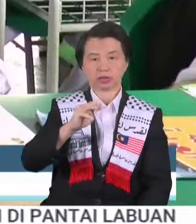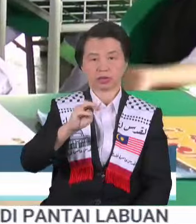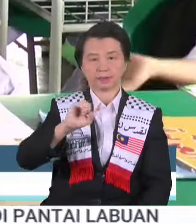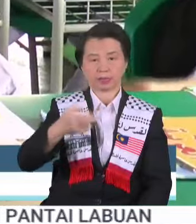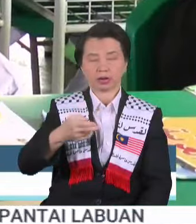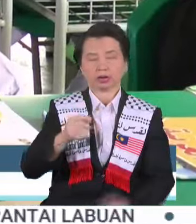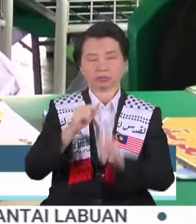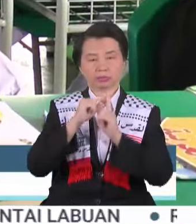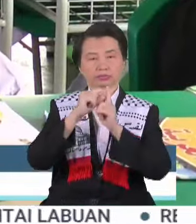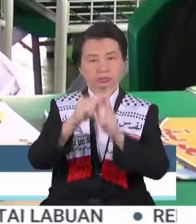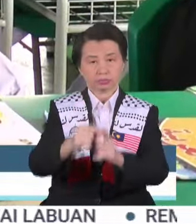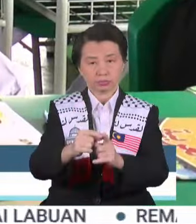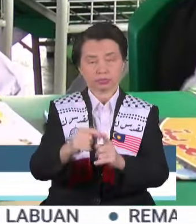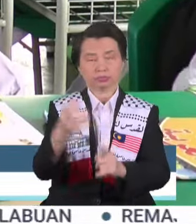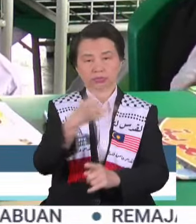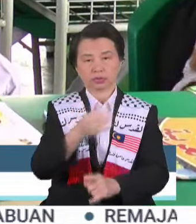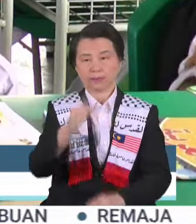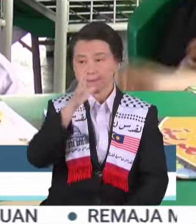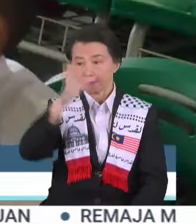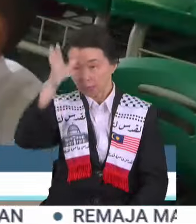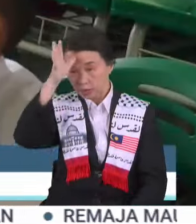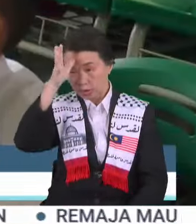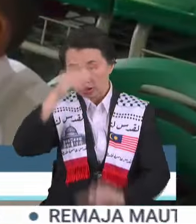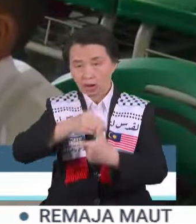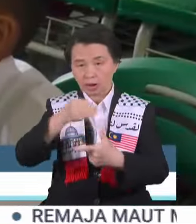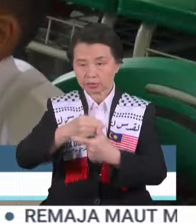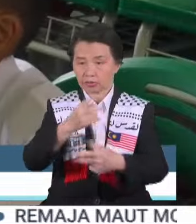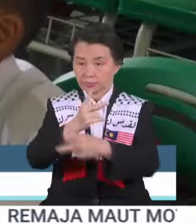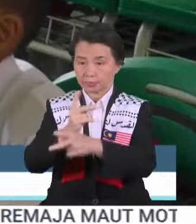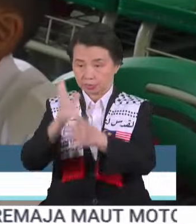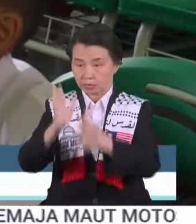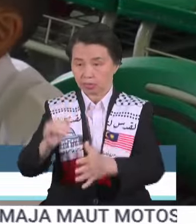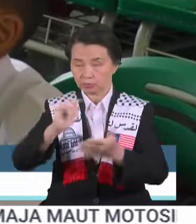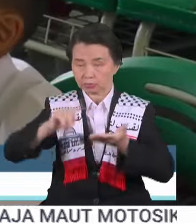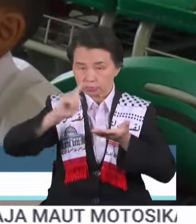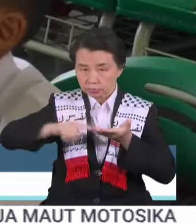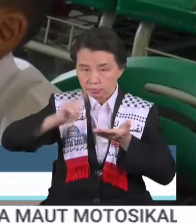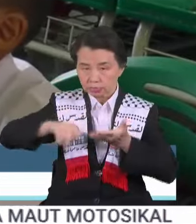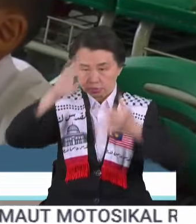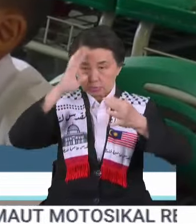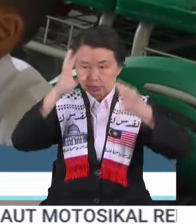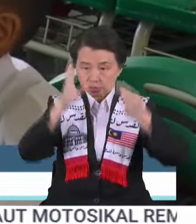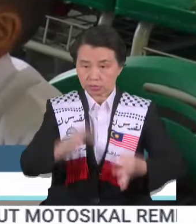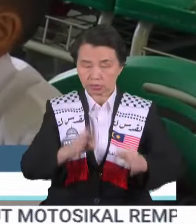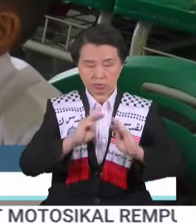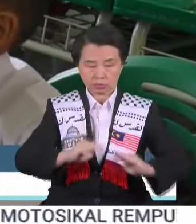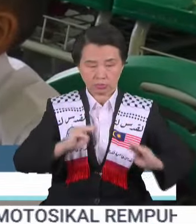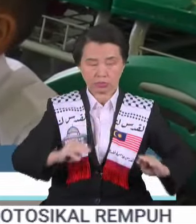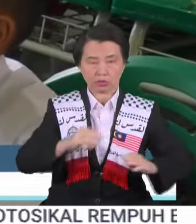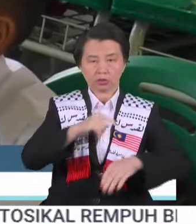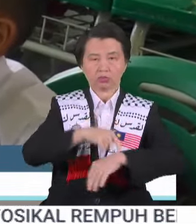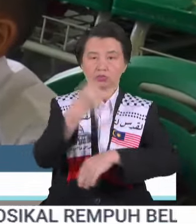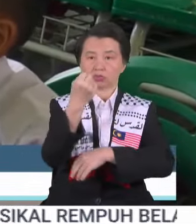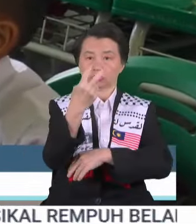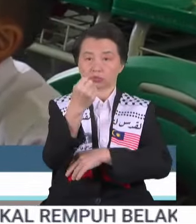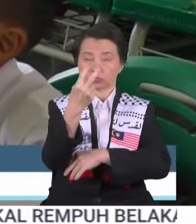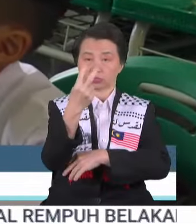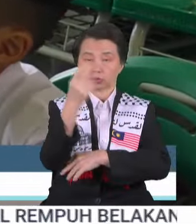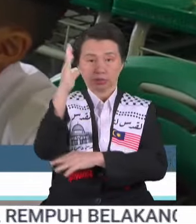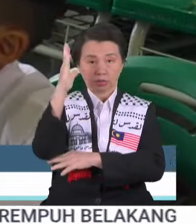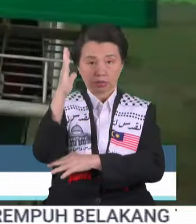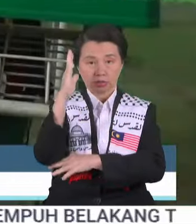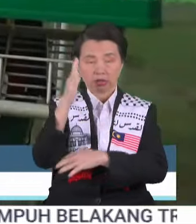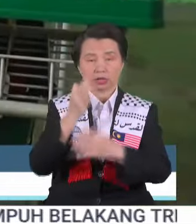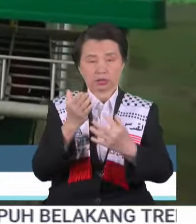menerusi kenyataan. Justru ibu bapa atau penjaga boleh menyemak rumusan keputusan calon bermula 12 tengah hari menerusi